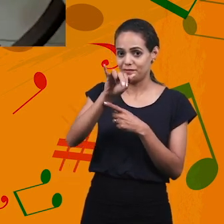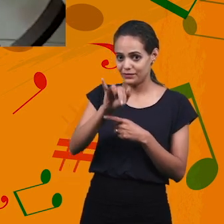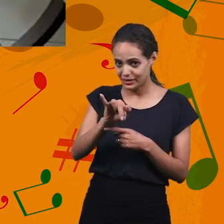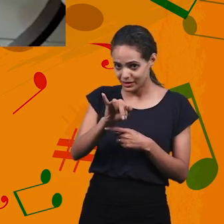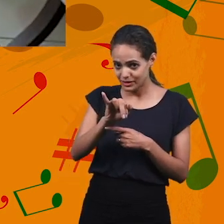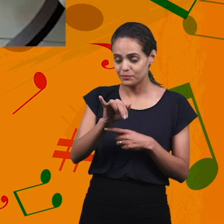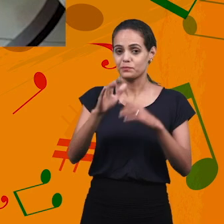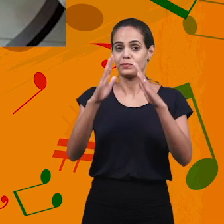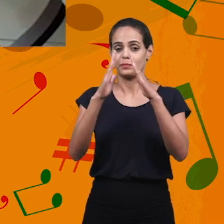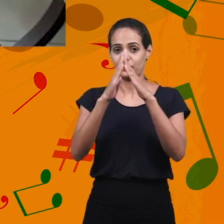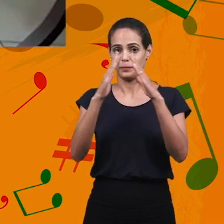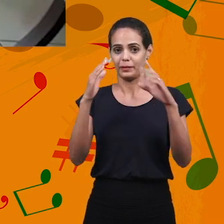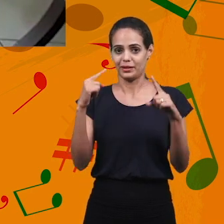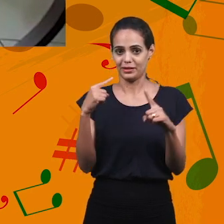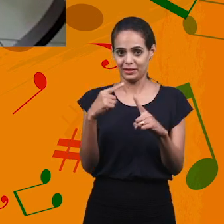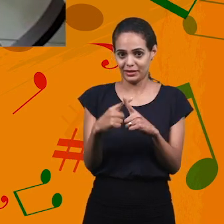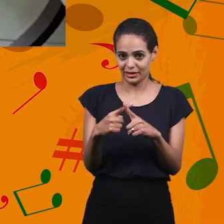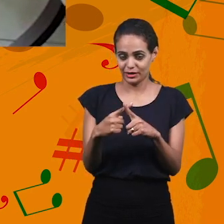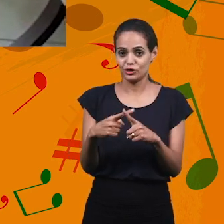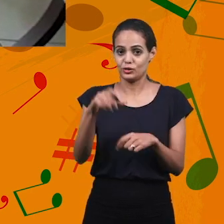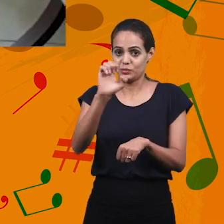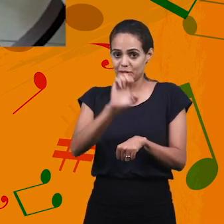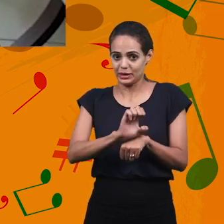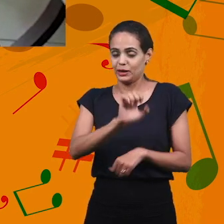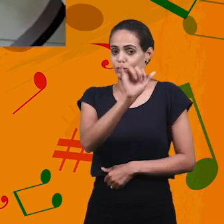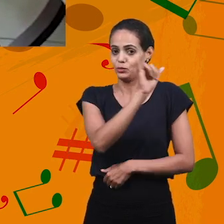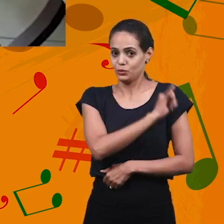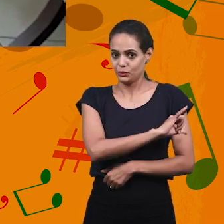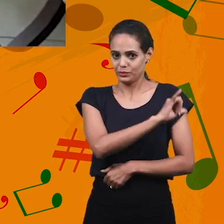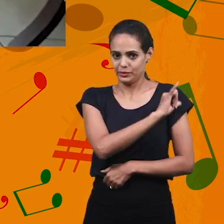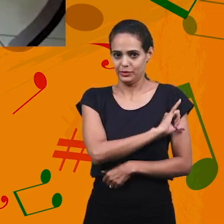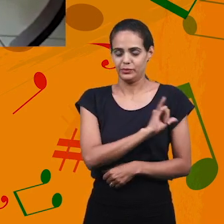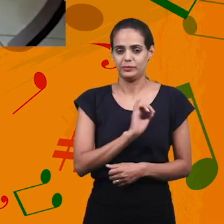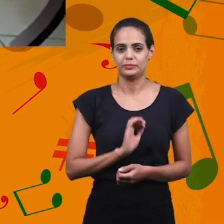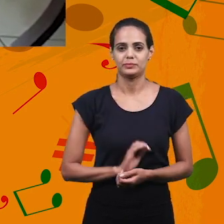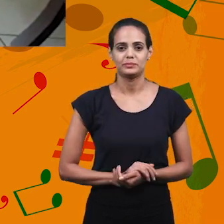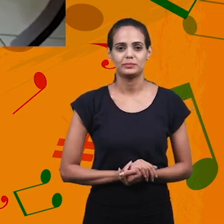Davi Paz Vitorino, de la Église de Mutuá, Rio de Janeiro.